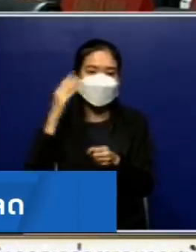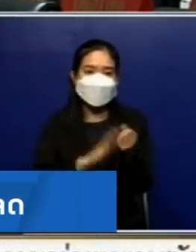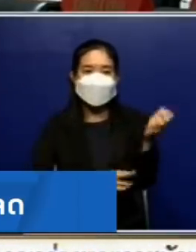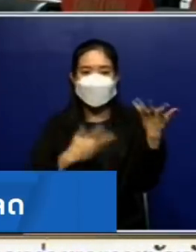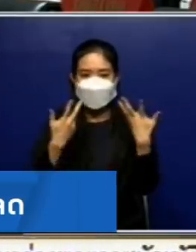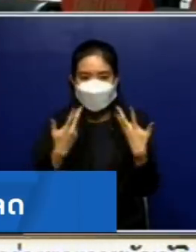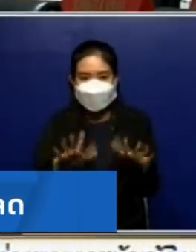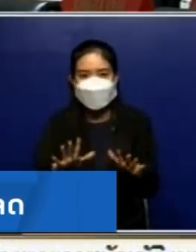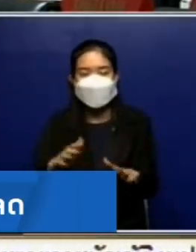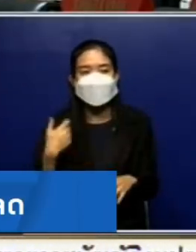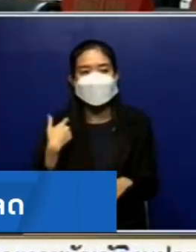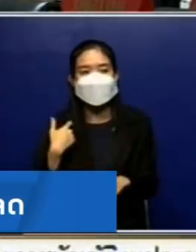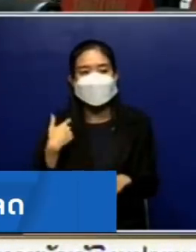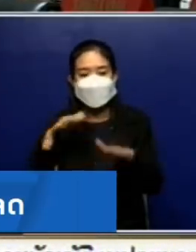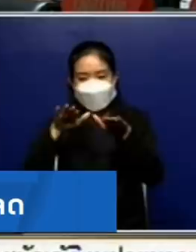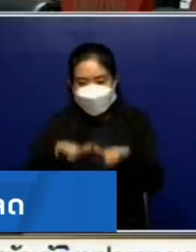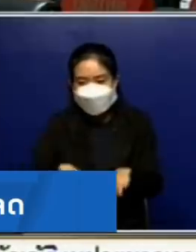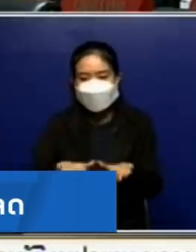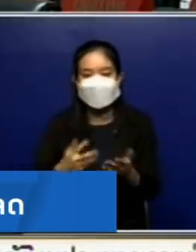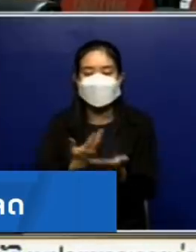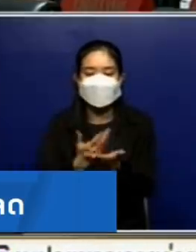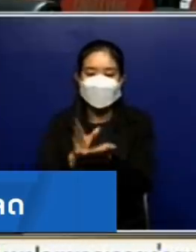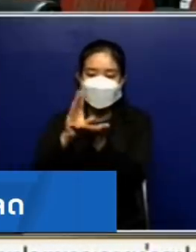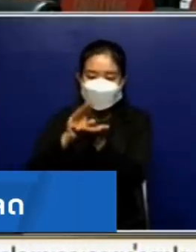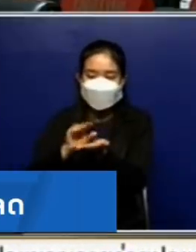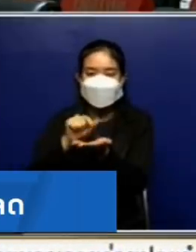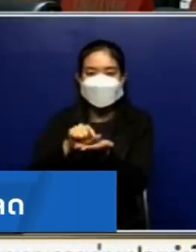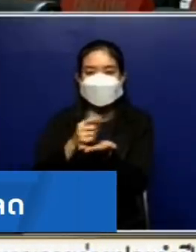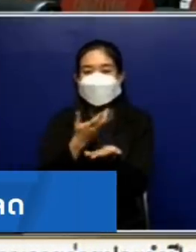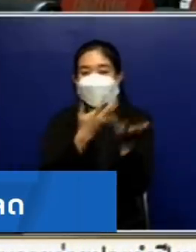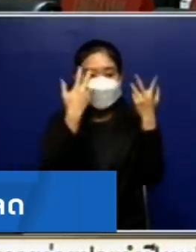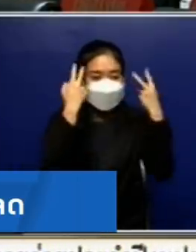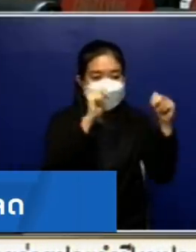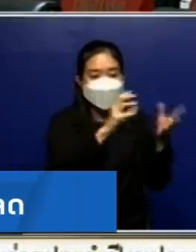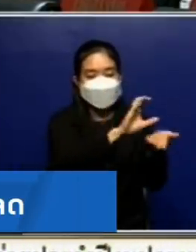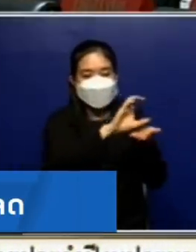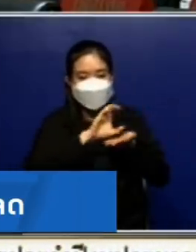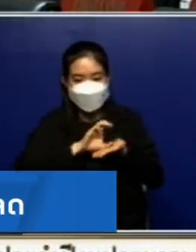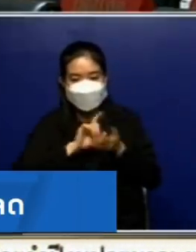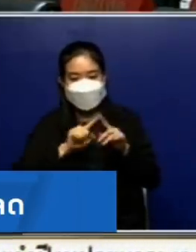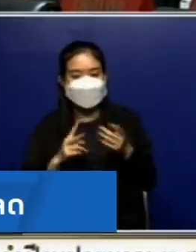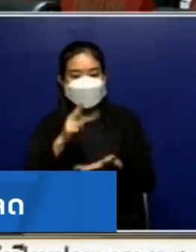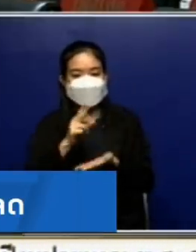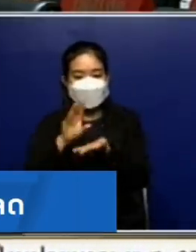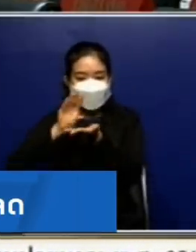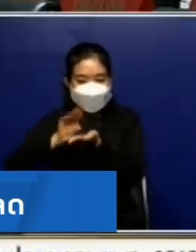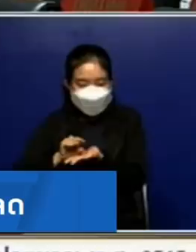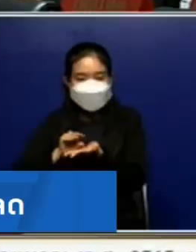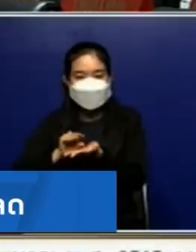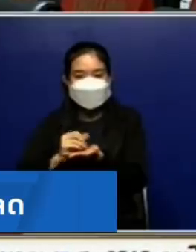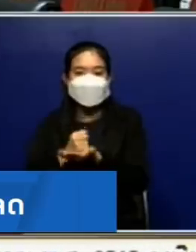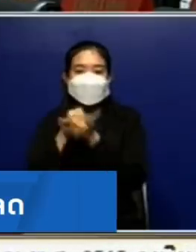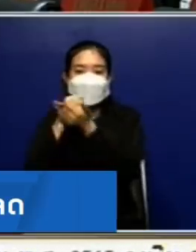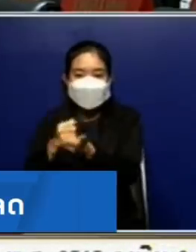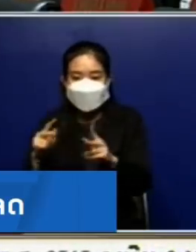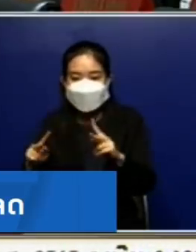กรมวิทยาศาสตร์การแพทย์ดูแลเรื่องการตรวจวิเคราะห์ห้องปฏิบัติการทั้งหมดถูกตัดงบมากถึ